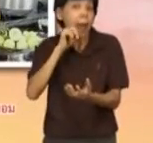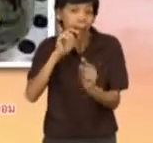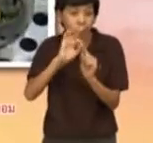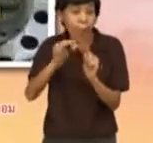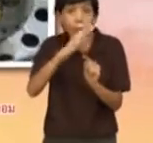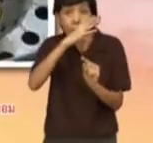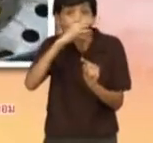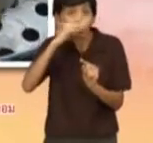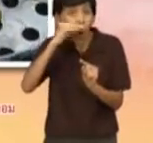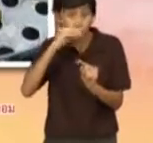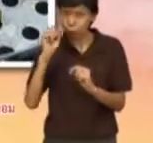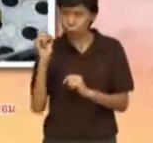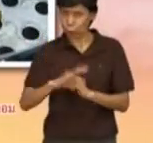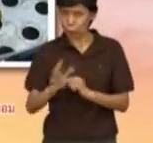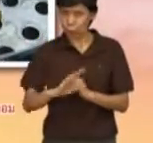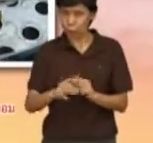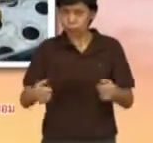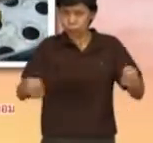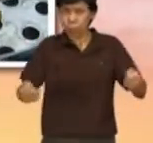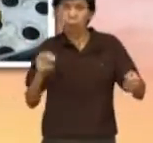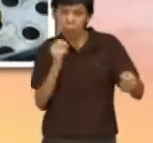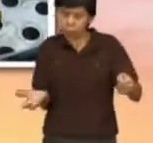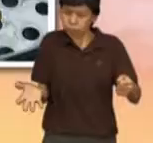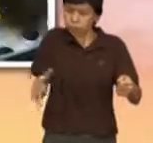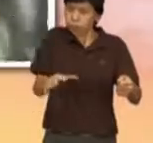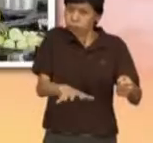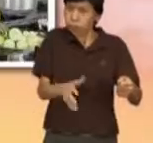ใส่ลงไปเพราะเวลามันเดือดขึ้นมามันจะหอม มีกลิ่นอ๋อ ใช